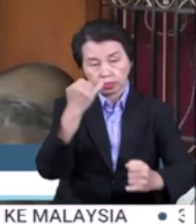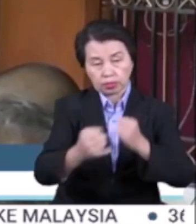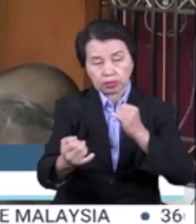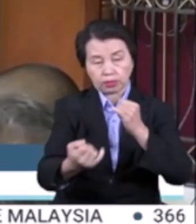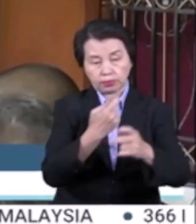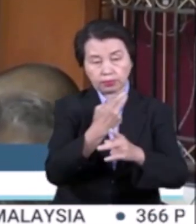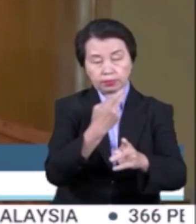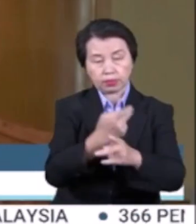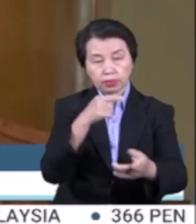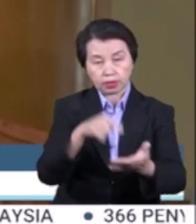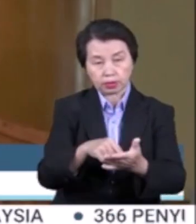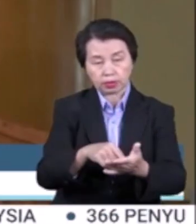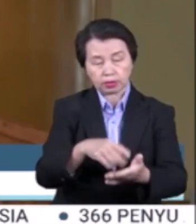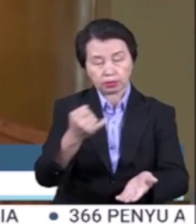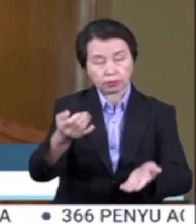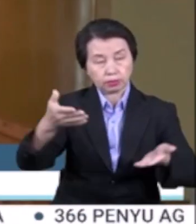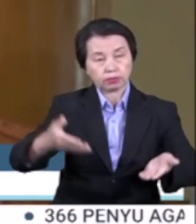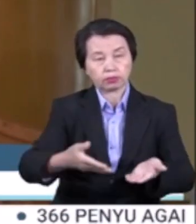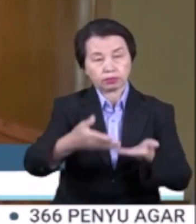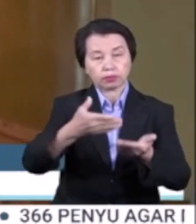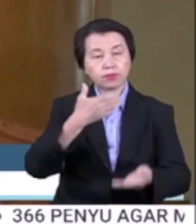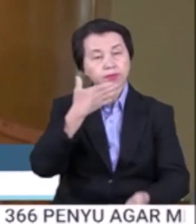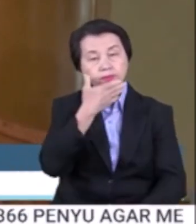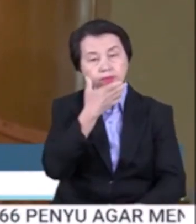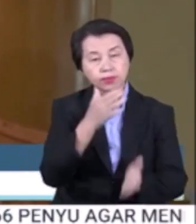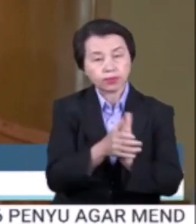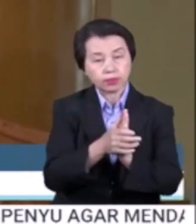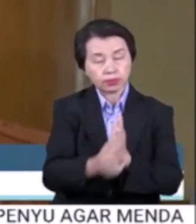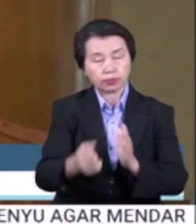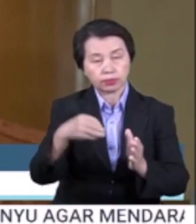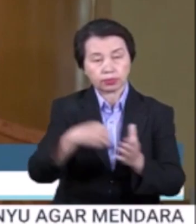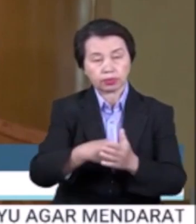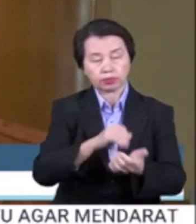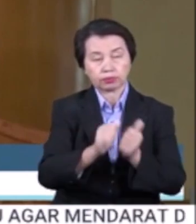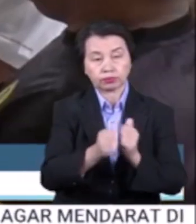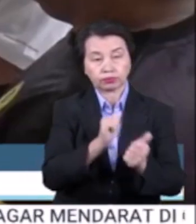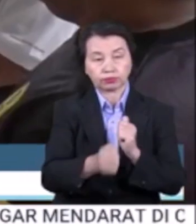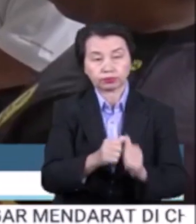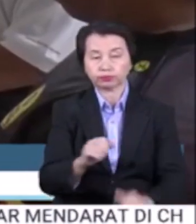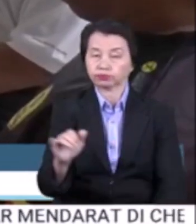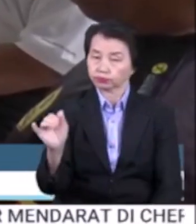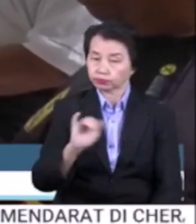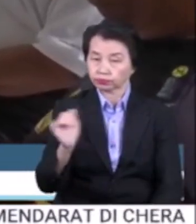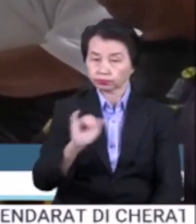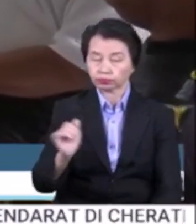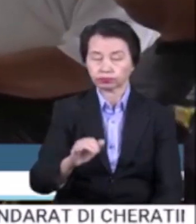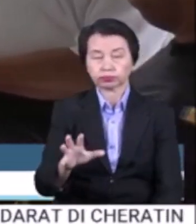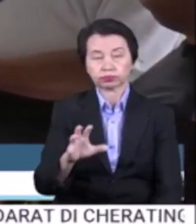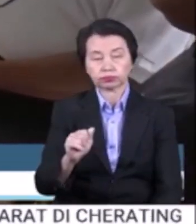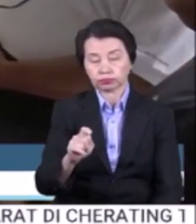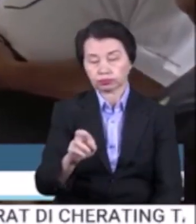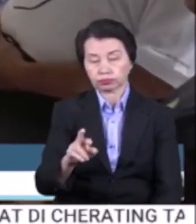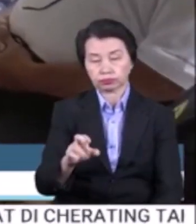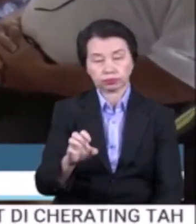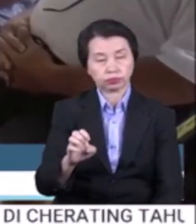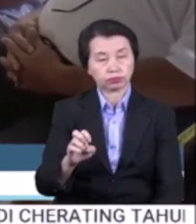pimpinannya. Inisiatif diperkenal bagi melahirkan belia mahir dalam sukan, tidak terkecuali arena